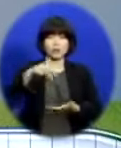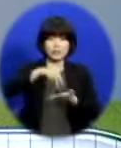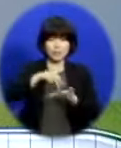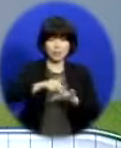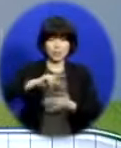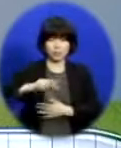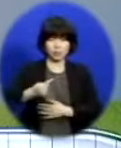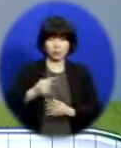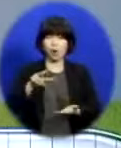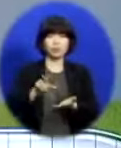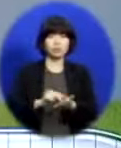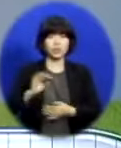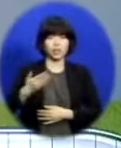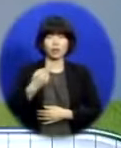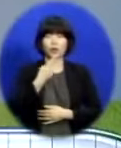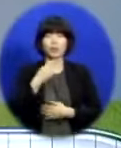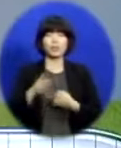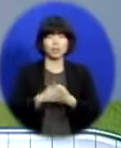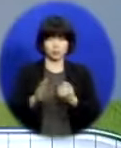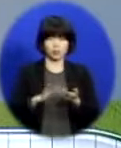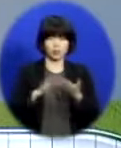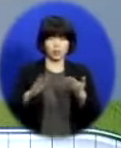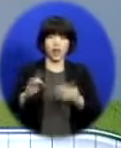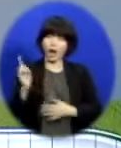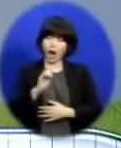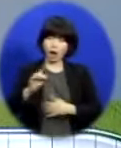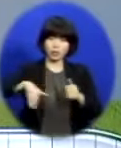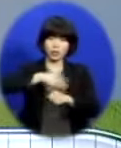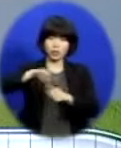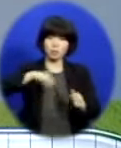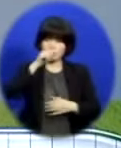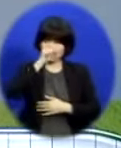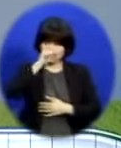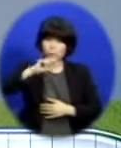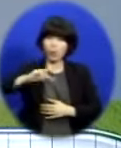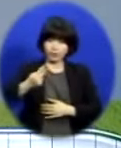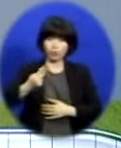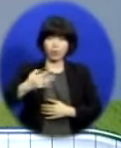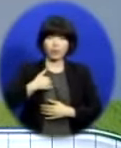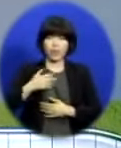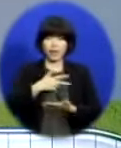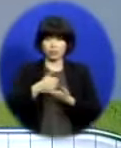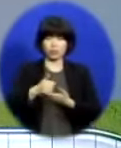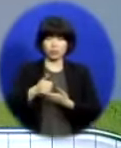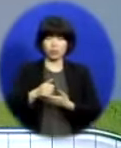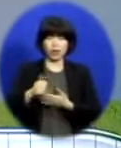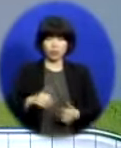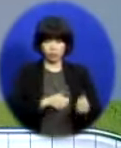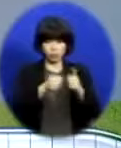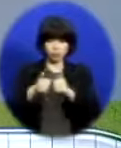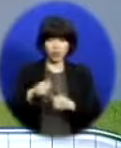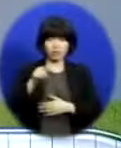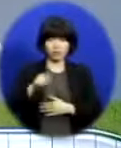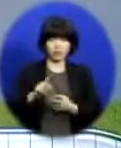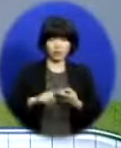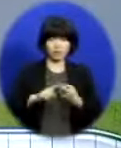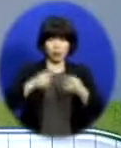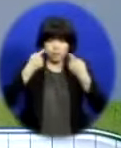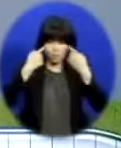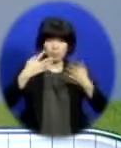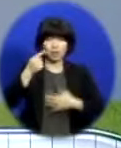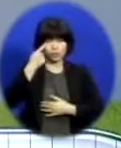문제될 것이 없기 때문 아무리 형편이 좋아도 내가 주님과 동행하는 것에 대해서 내가 분명히 눈이